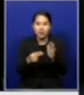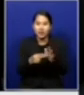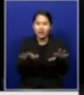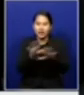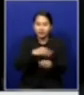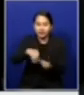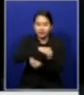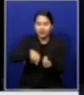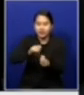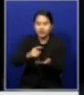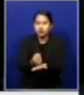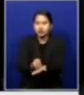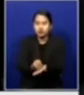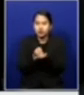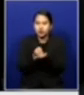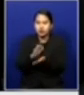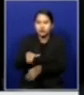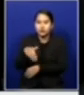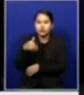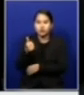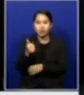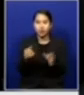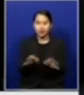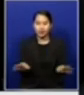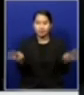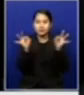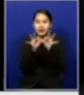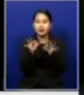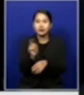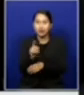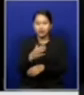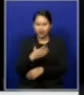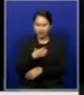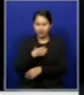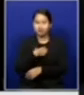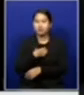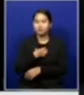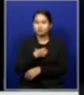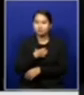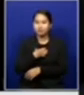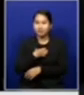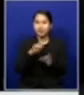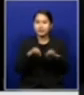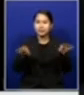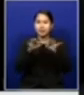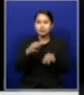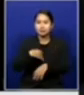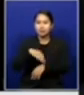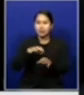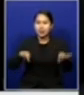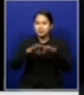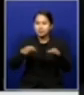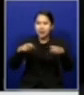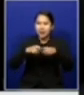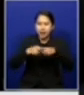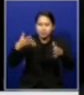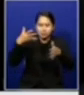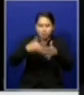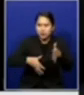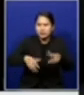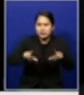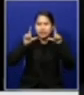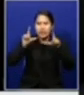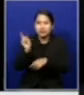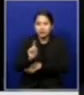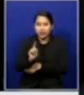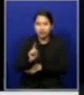เศรษฐกิจของไทยครับที่สำคัญที่อยากจะกราบเรียนอันสำคัญที่เป็นอุปสรรคใหญ่ก็คือการที่